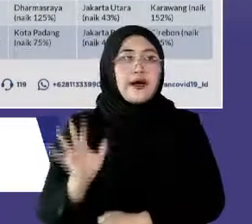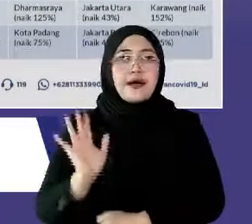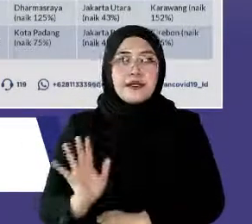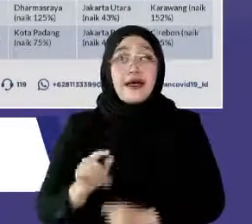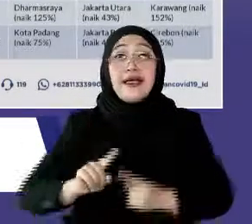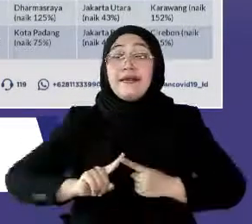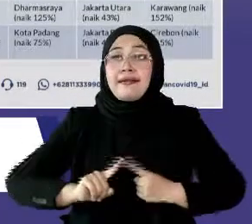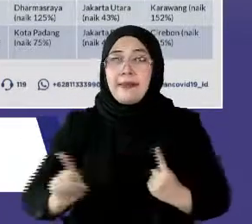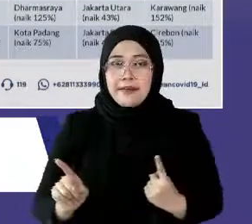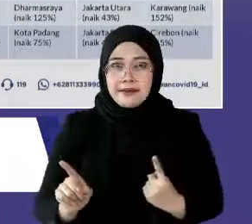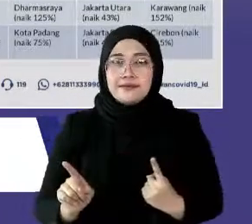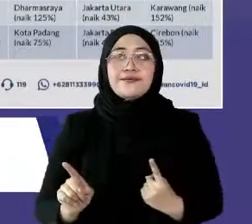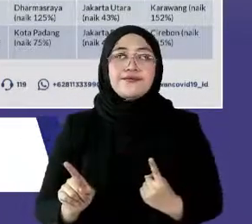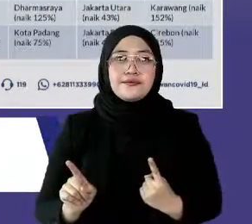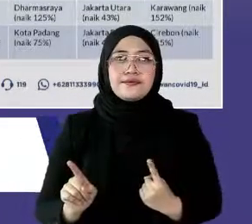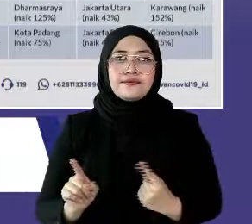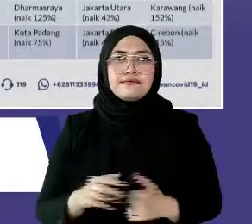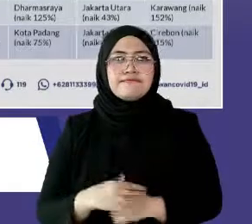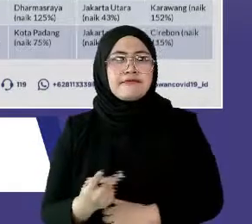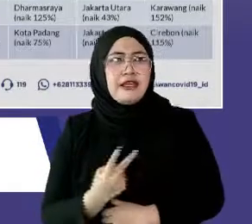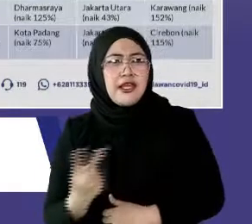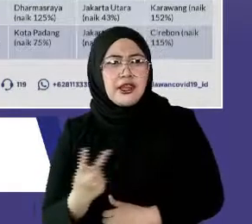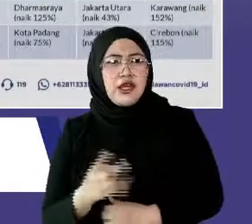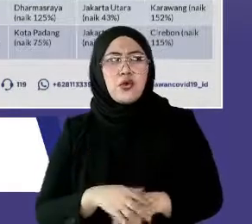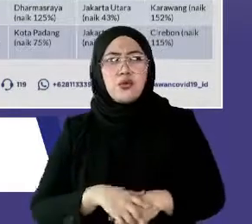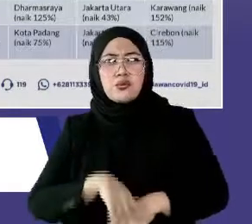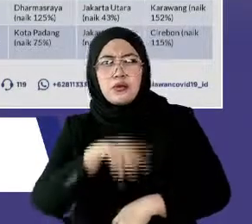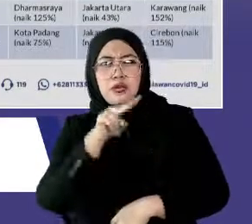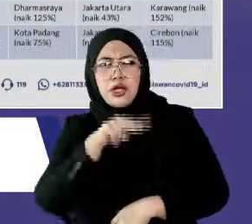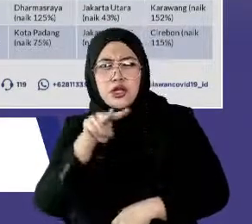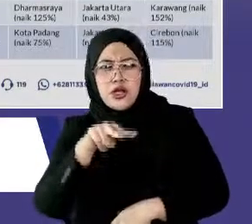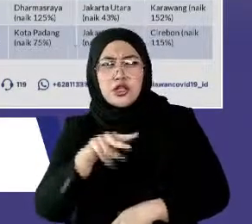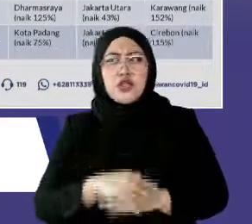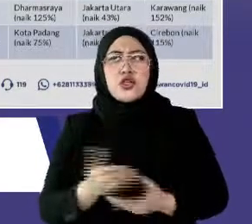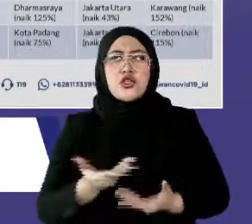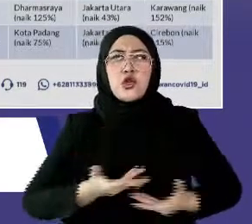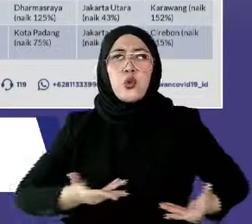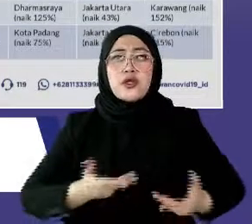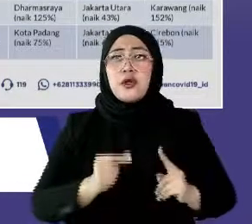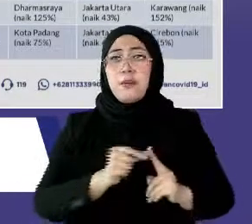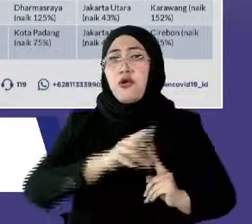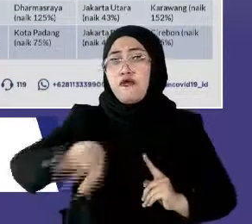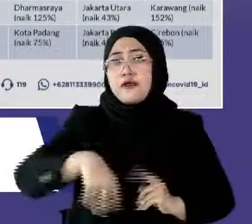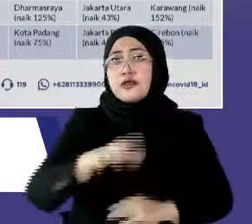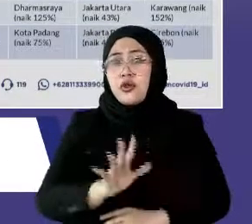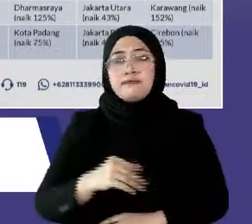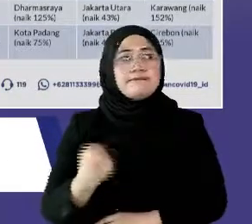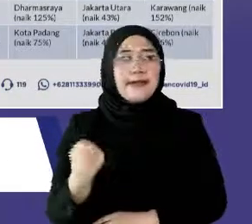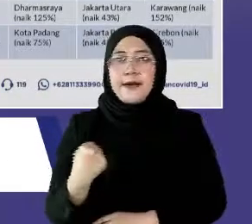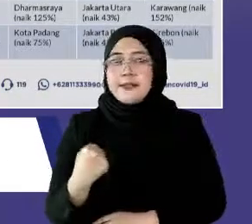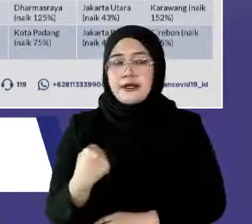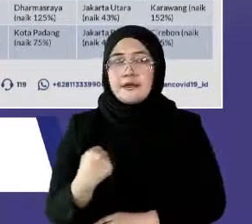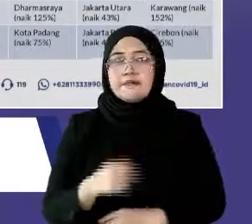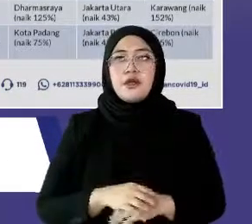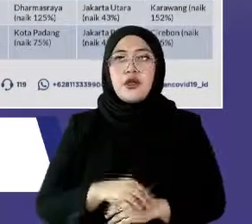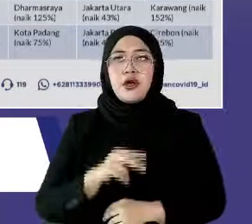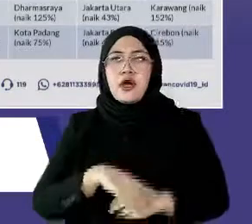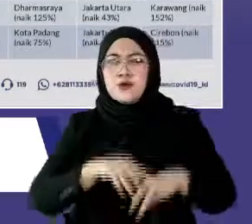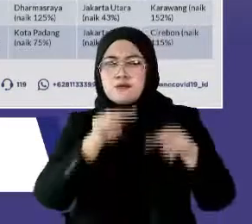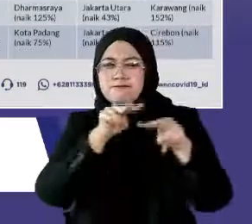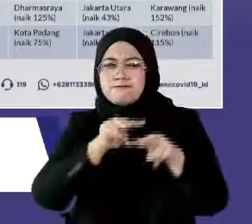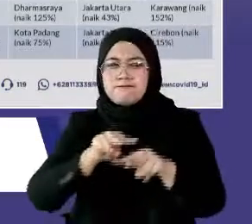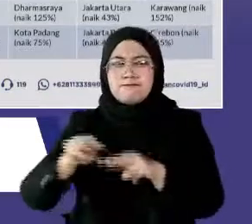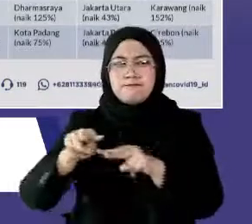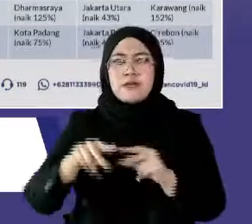Namun kita tidak bisa hanya melihat keadaan di tingkat provinsi saja perlu juga untuk memperhatikan